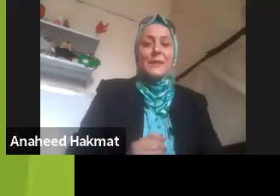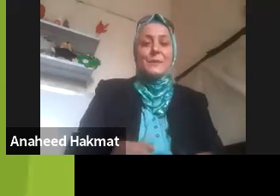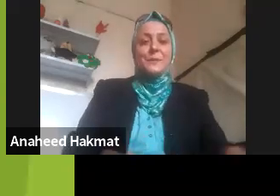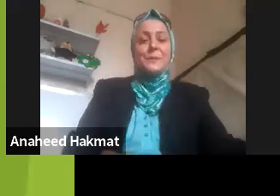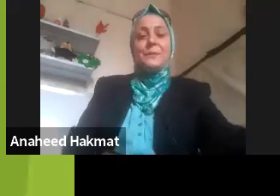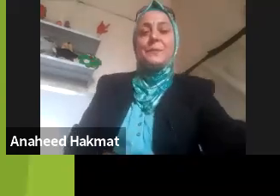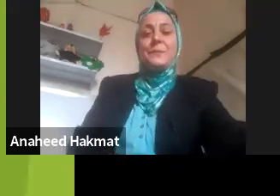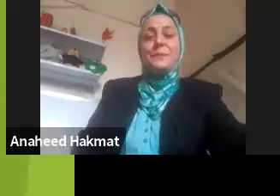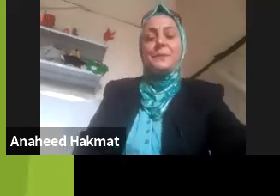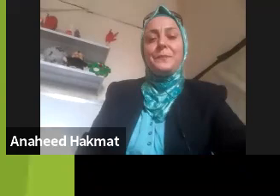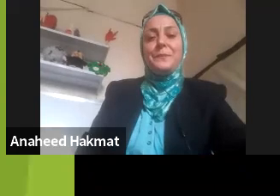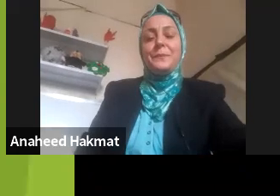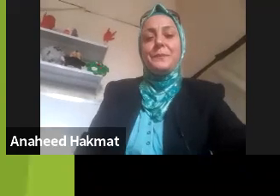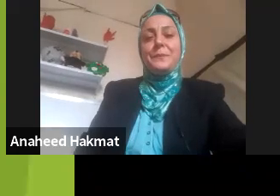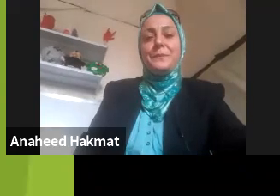ورأي